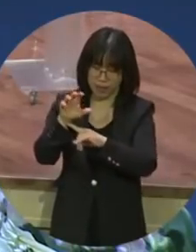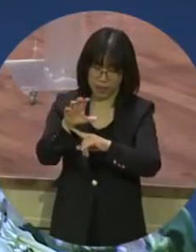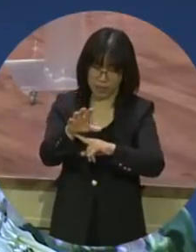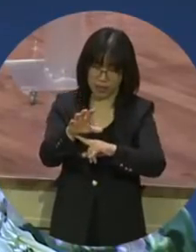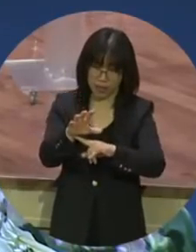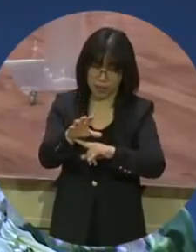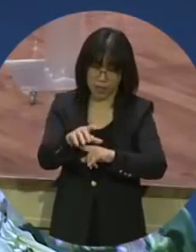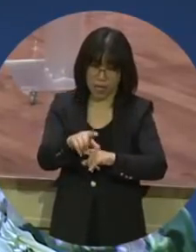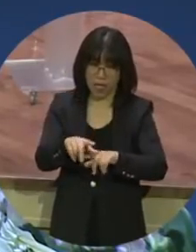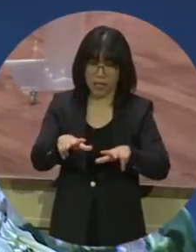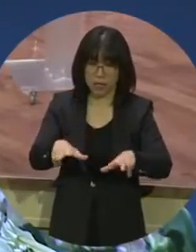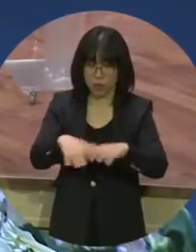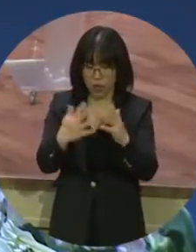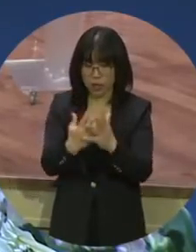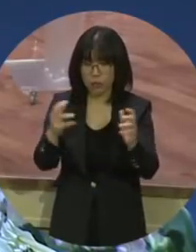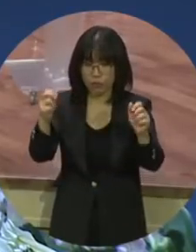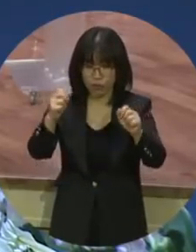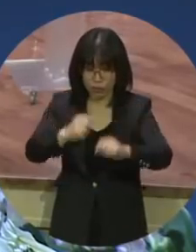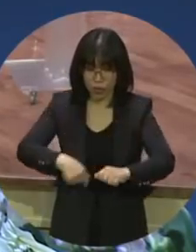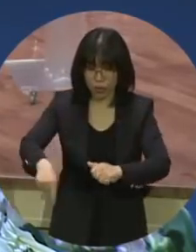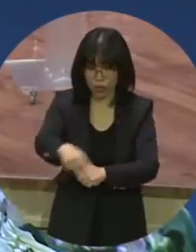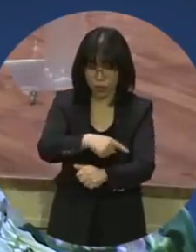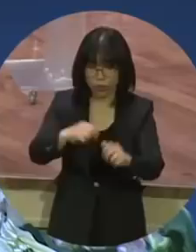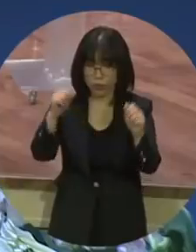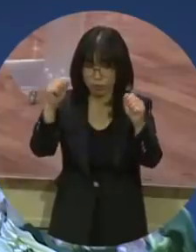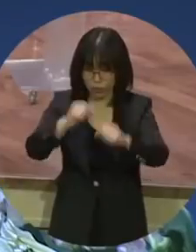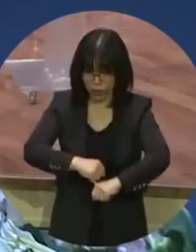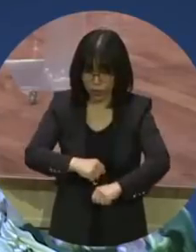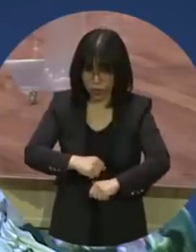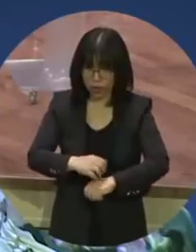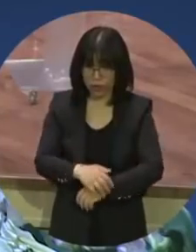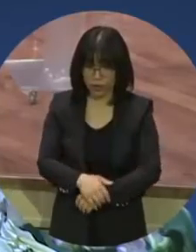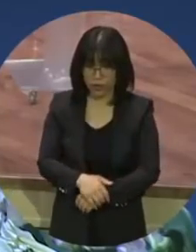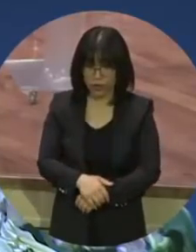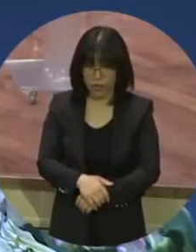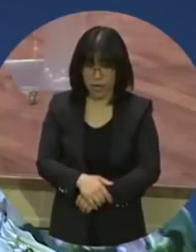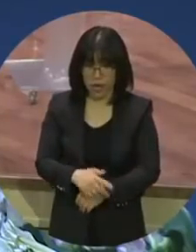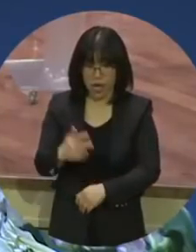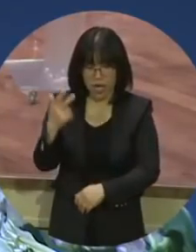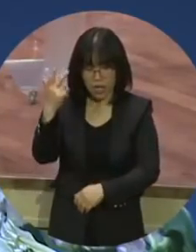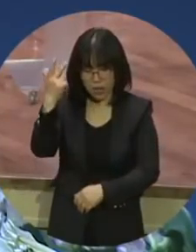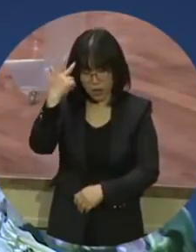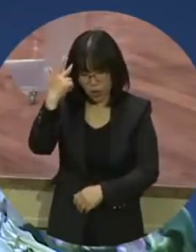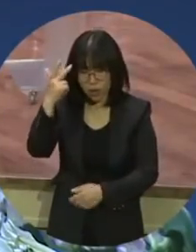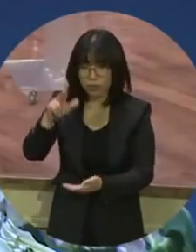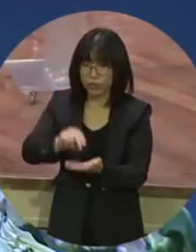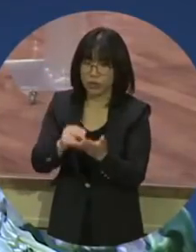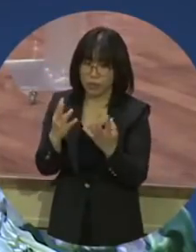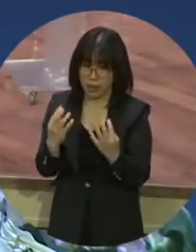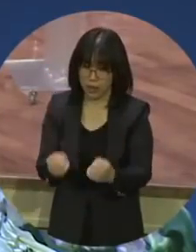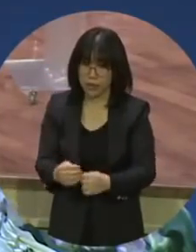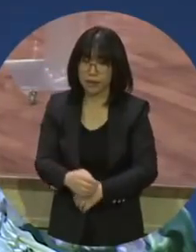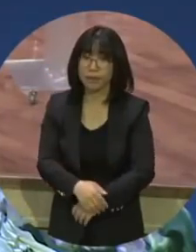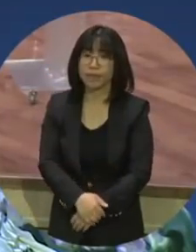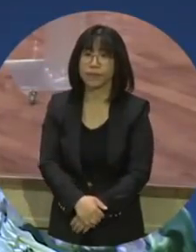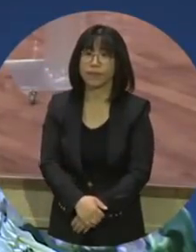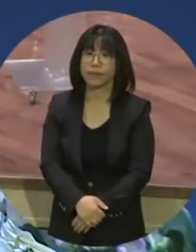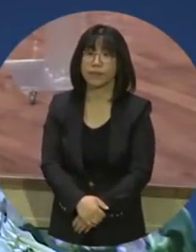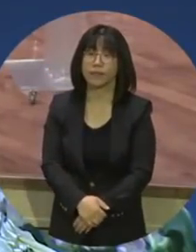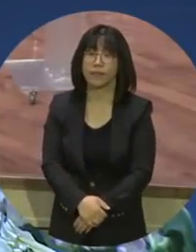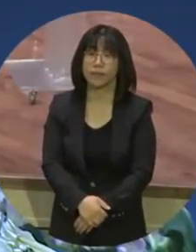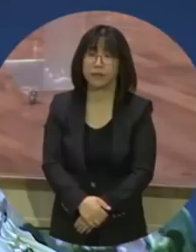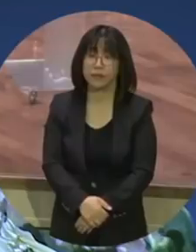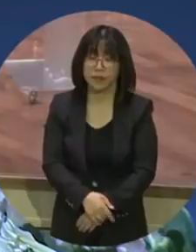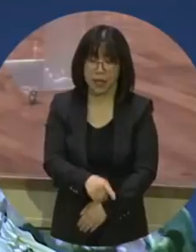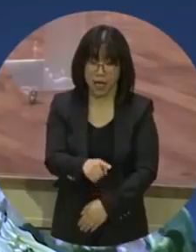워낙 무너진 현장이다 보니까 영적 문제 가진 자, 특별히 정신 문제 가진 자들이 그렇게 많더라고요. 이 정신 문제